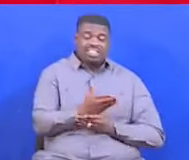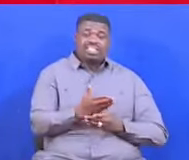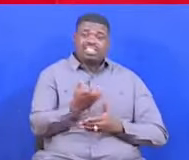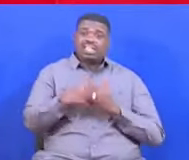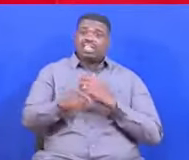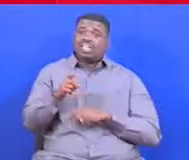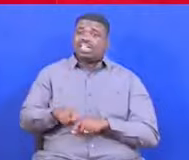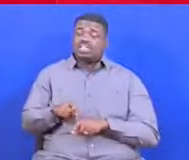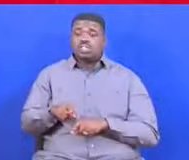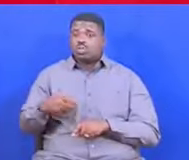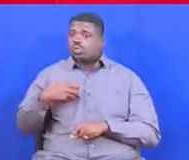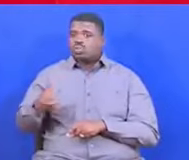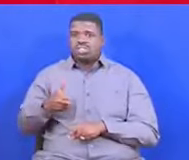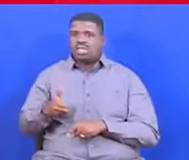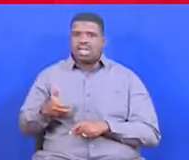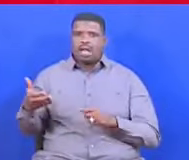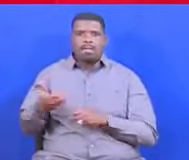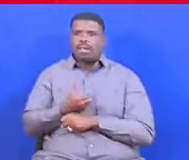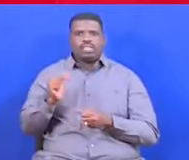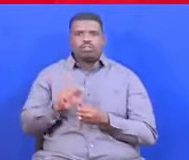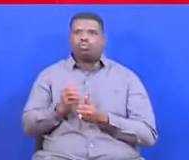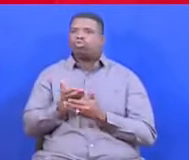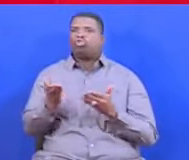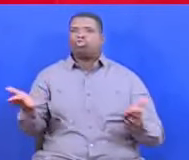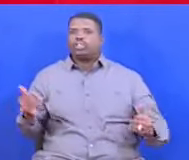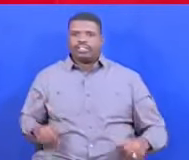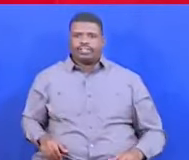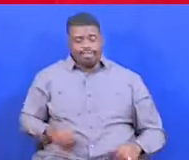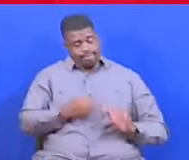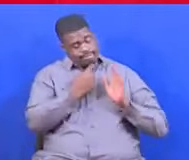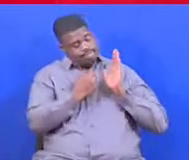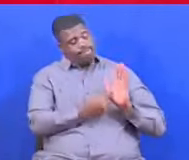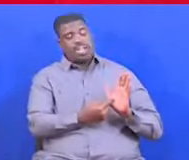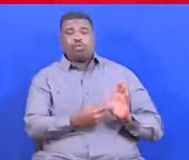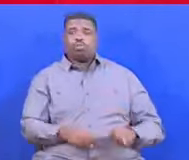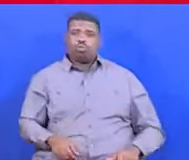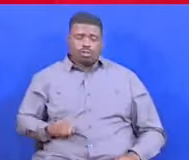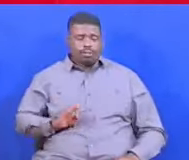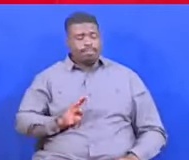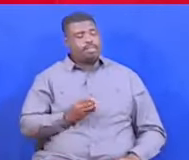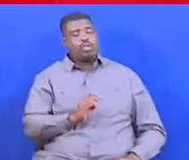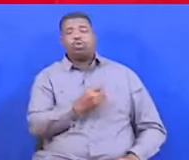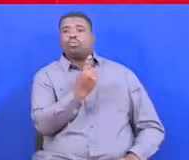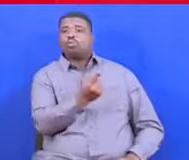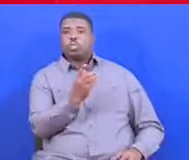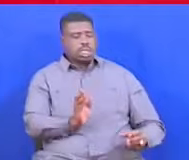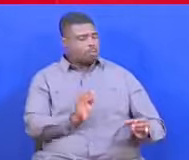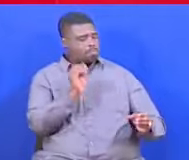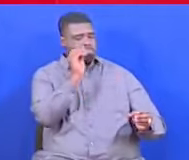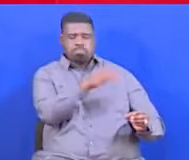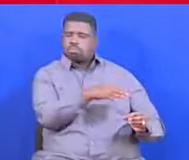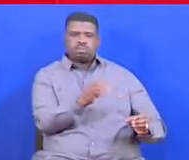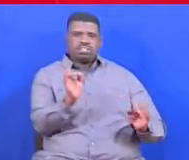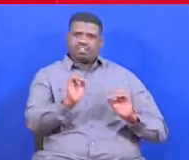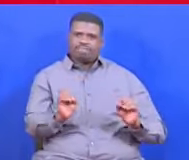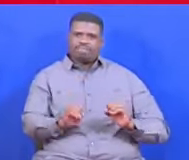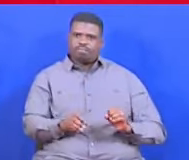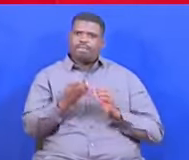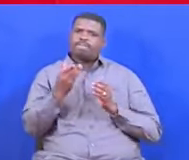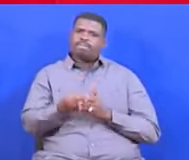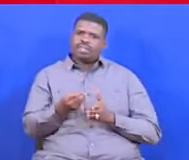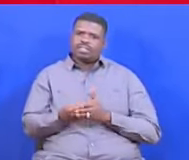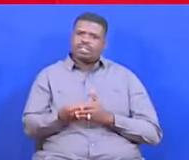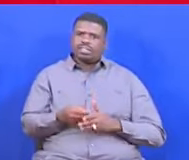ndani, lakini wizara inakuwa haipati chochote. Mfano, bilioni 1 hazikuingia. Lakini kuna pesa